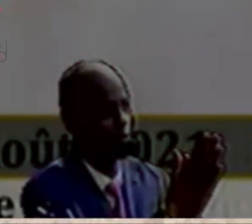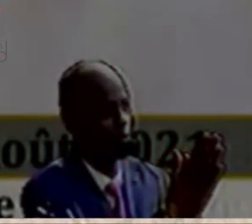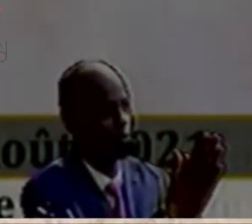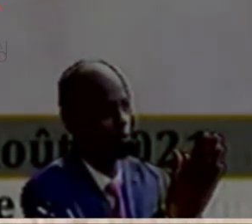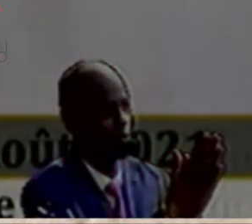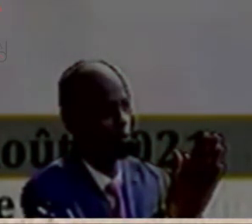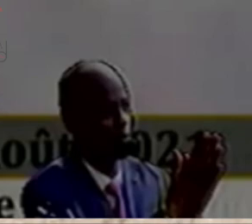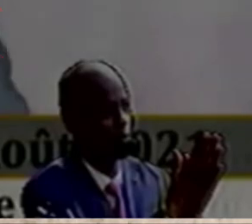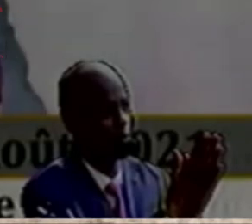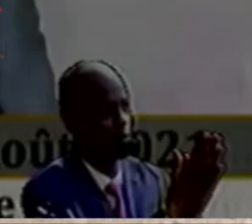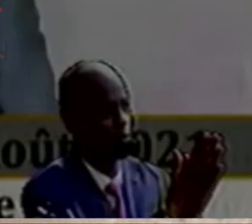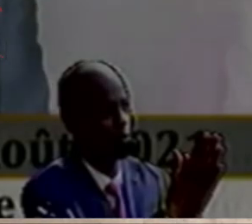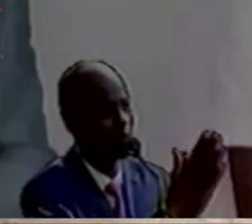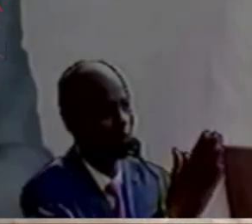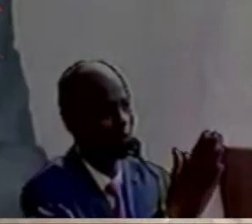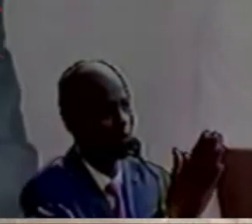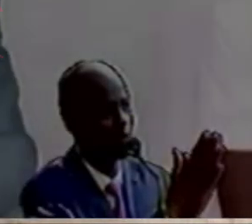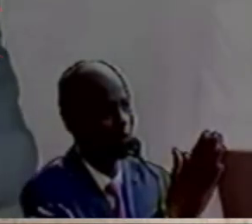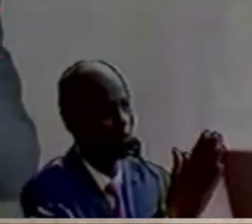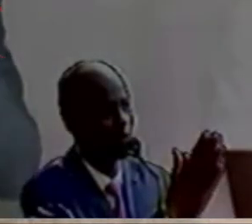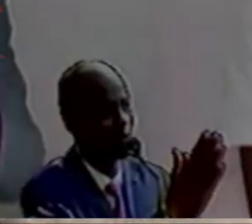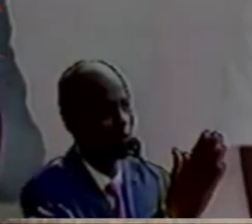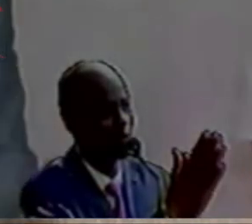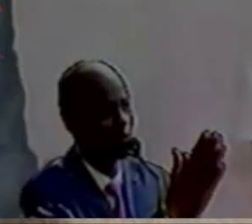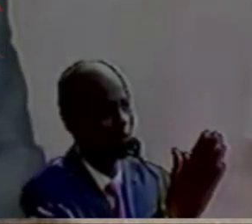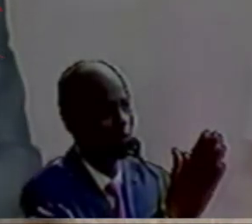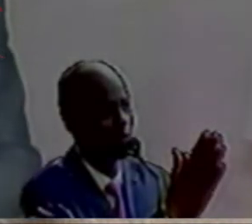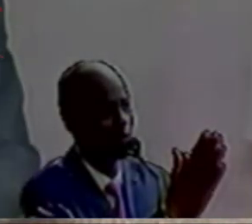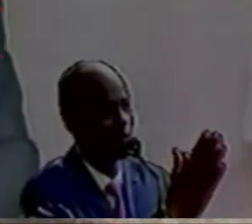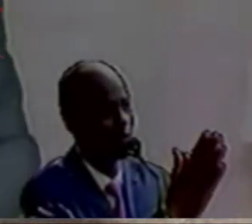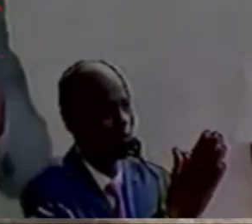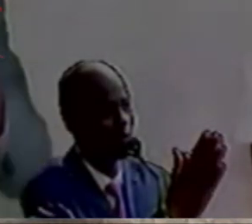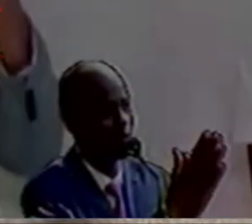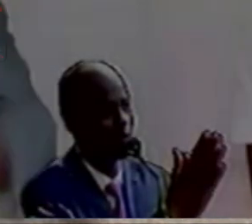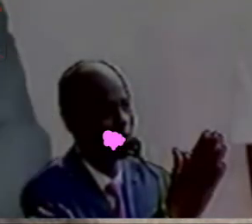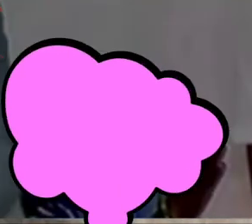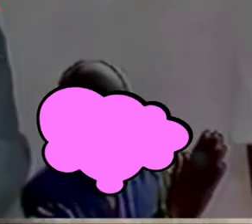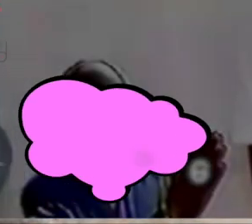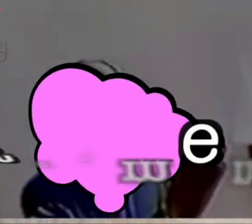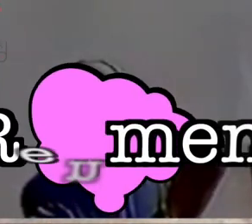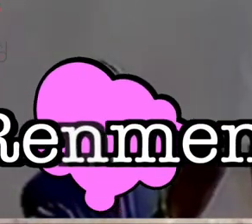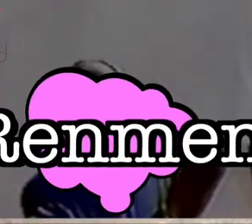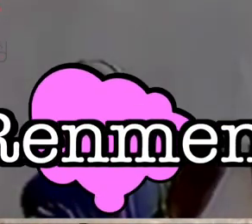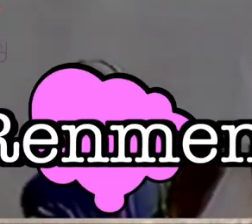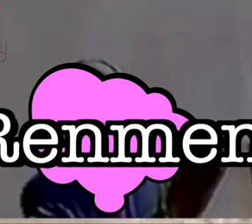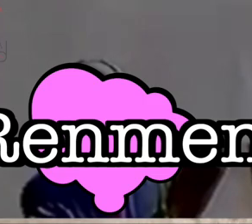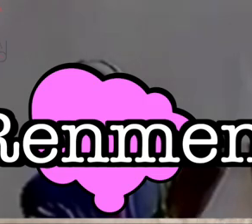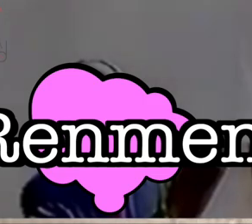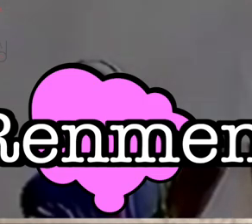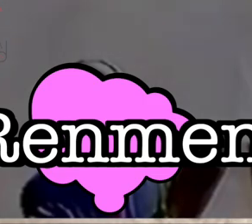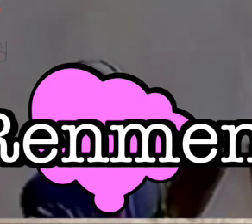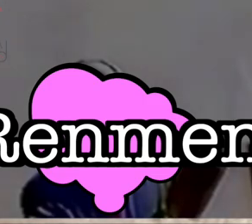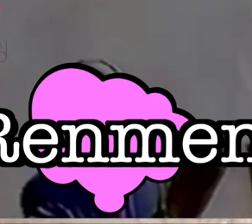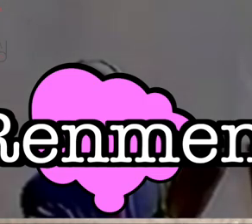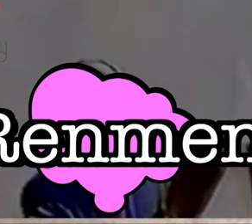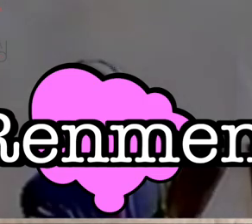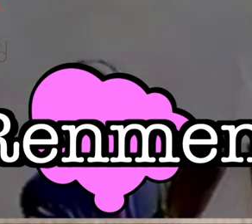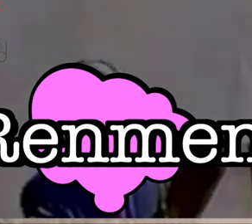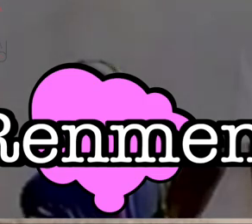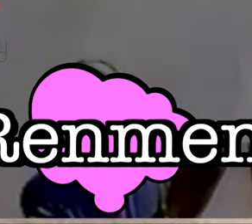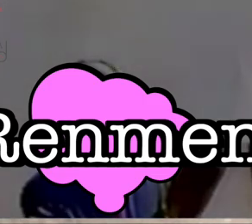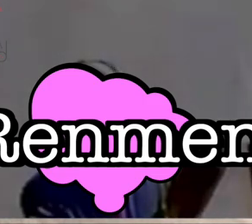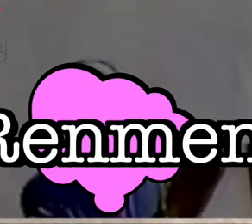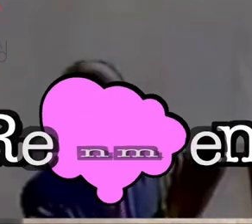container. Nous allons aussi réfléchir sur ce que nous allons pouvoir faire dans une deuxième étape. Il ne faut pas oublier qu'il y a beaucoup